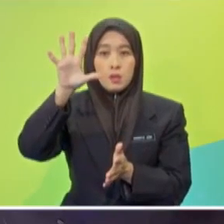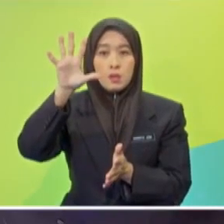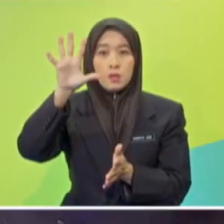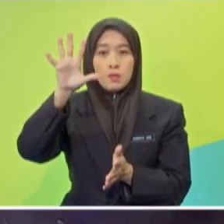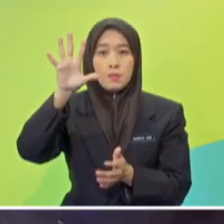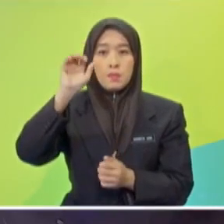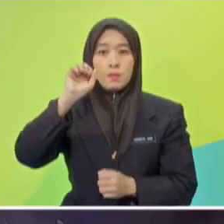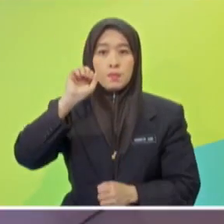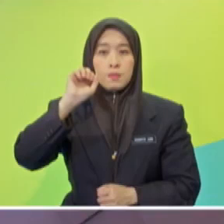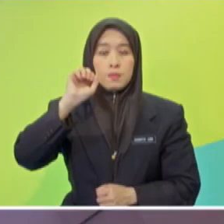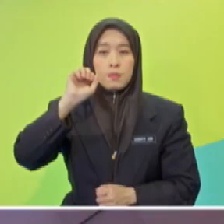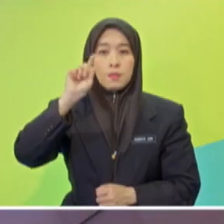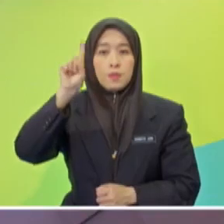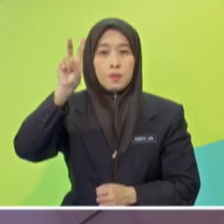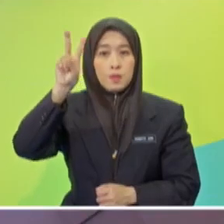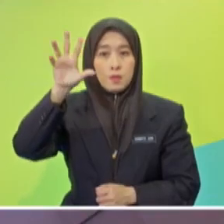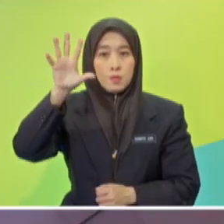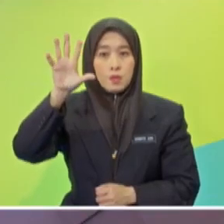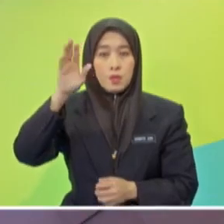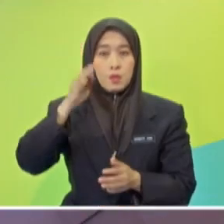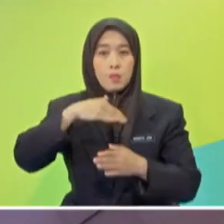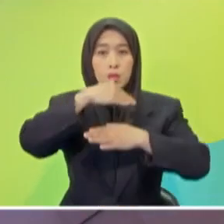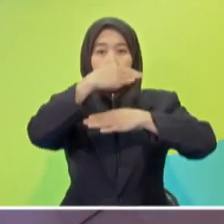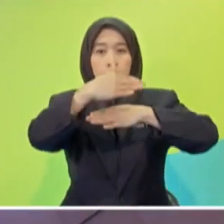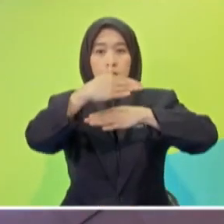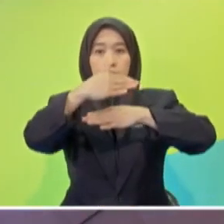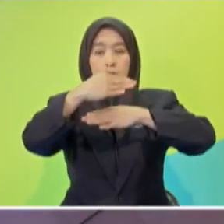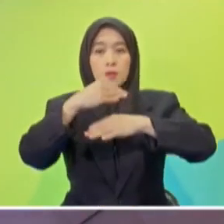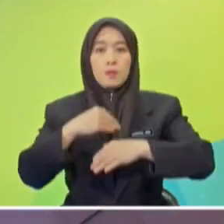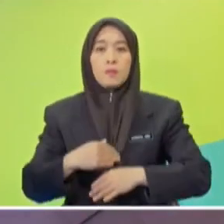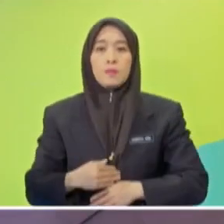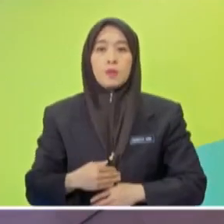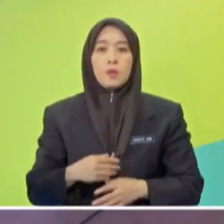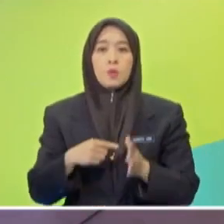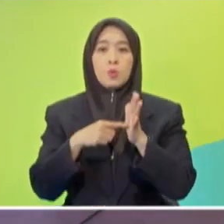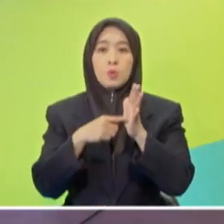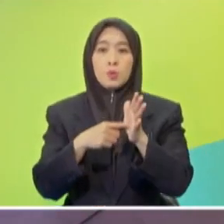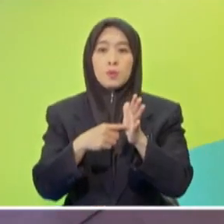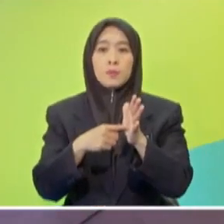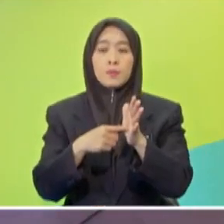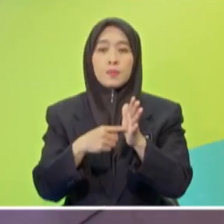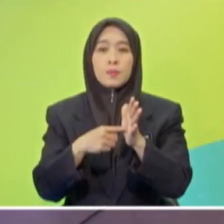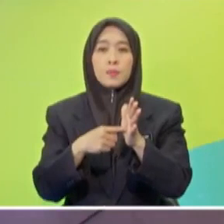ratus 25 di bagian atas oke Ibu Tunjukkan